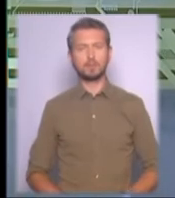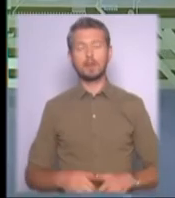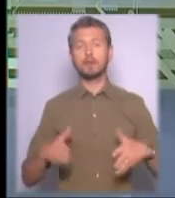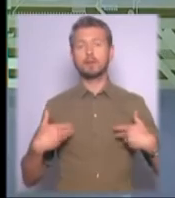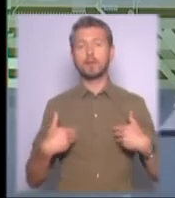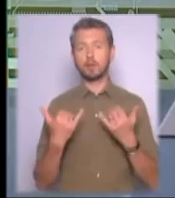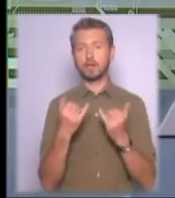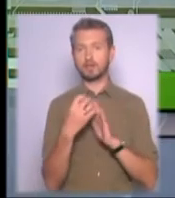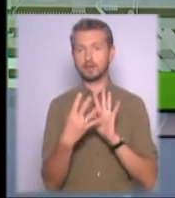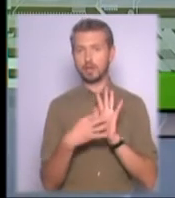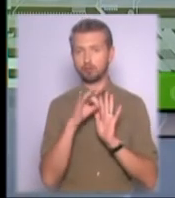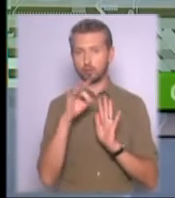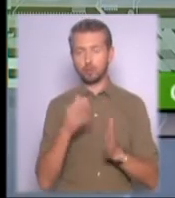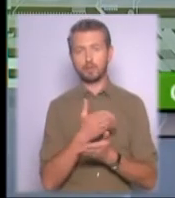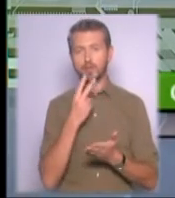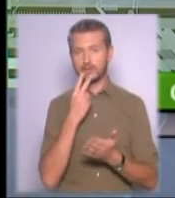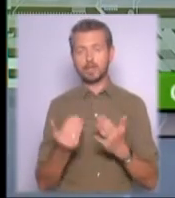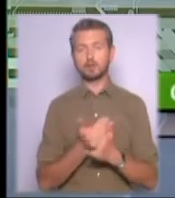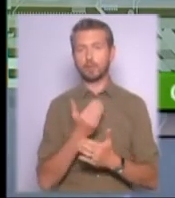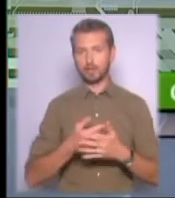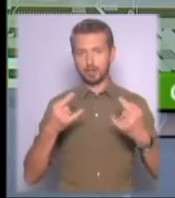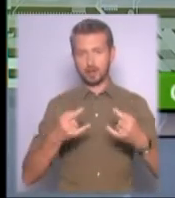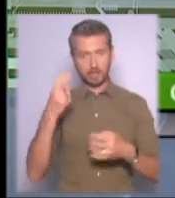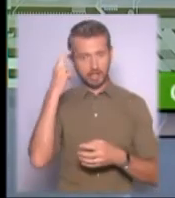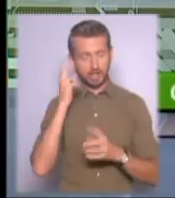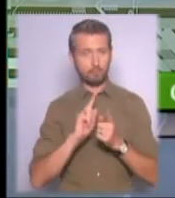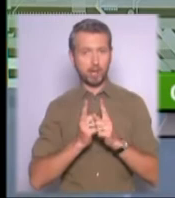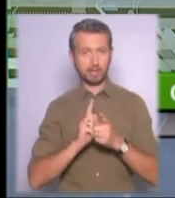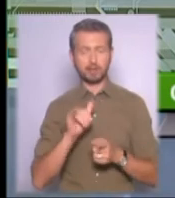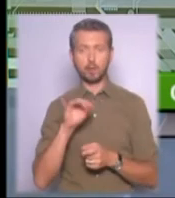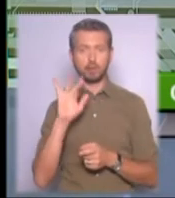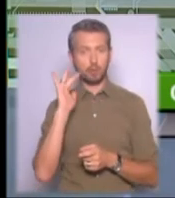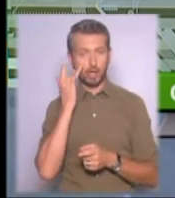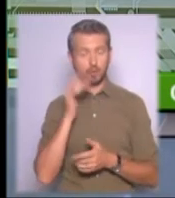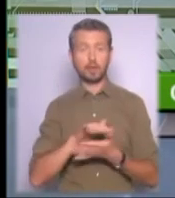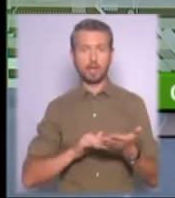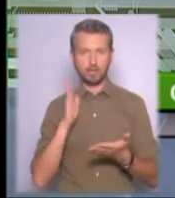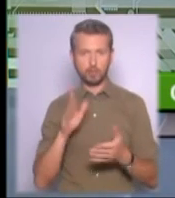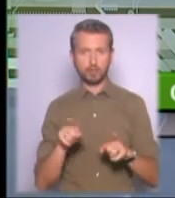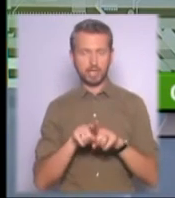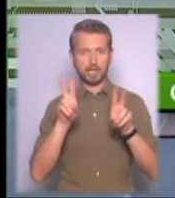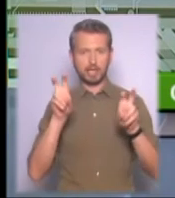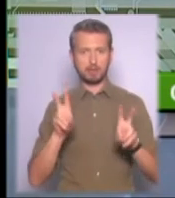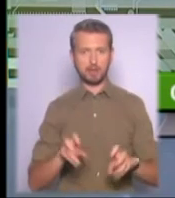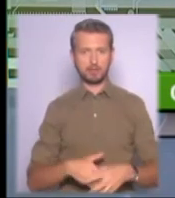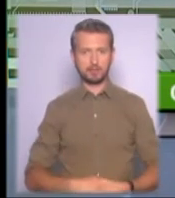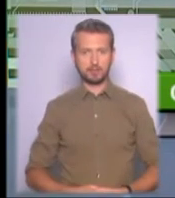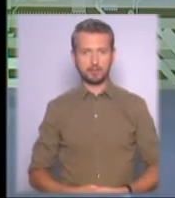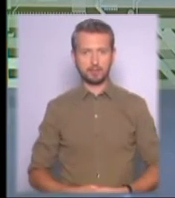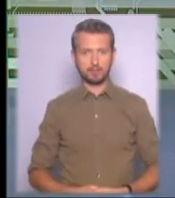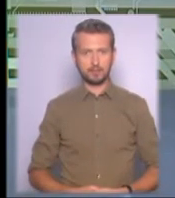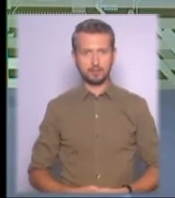Вітаю 19-го столиці. Ви дивитесь випуск СТН на телеканалі «Київ», в студії Олексій Кіпкало та Ігор Бондаренко. Зараз говоритимемо про